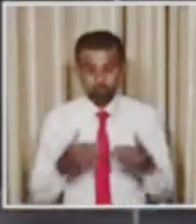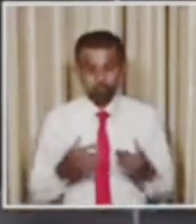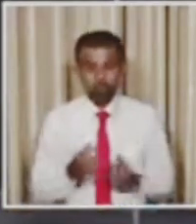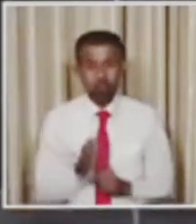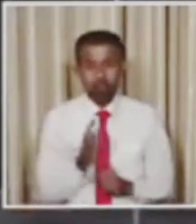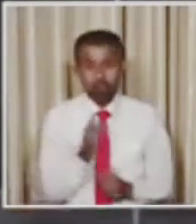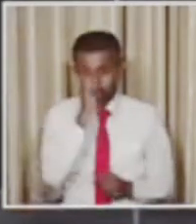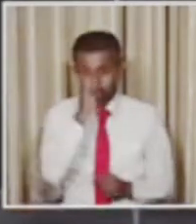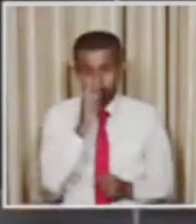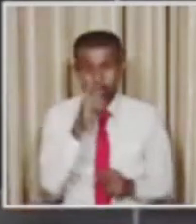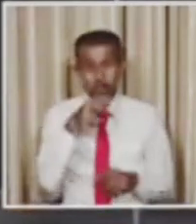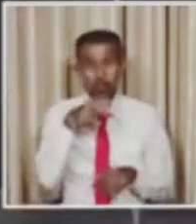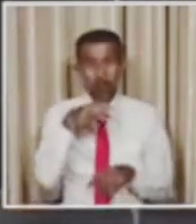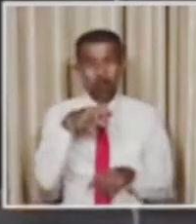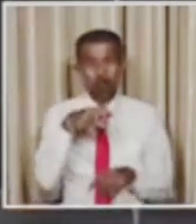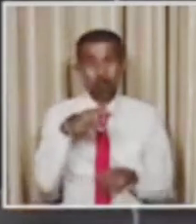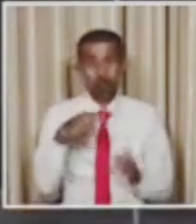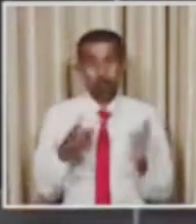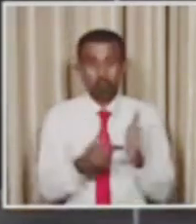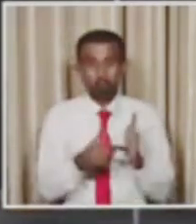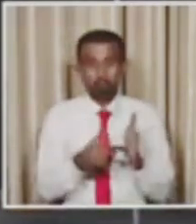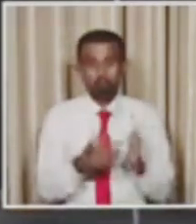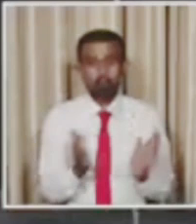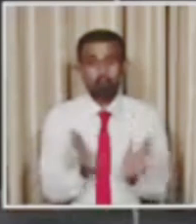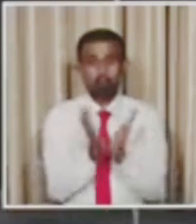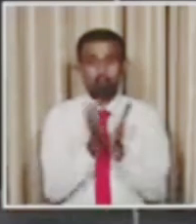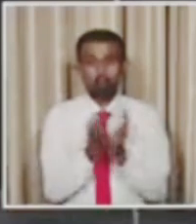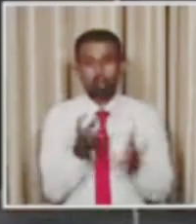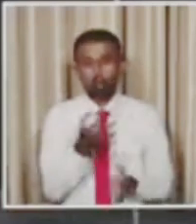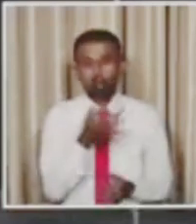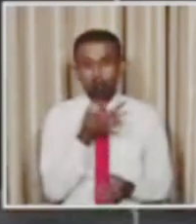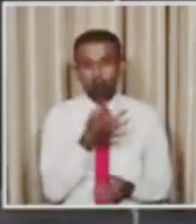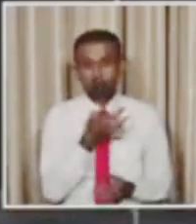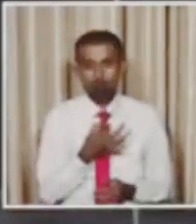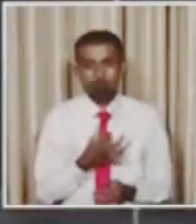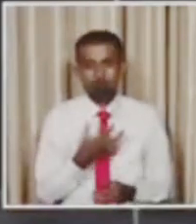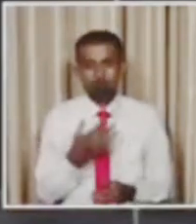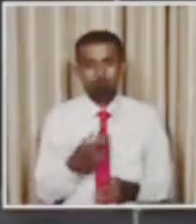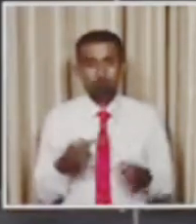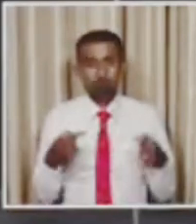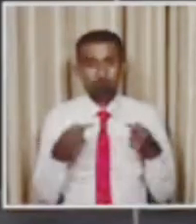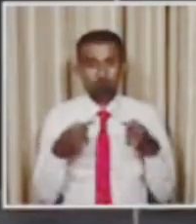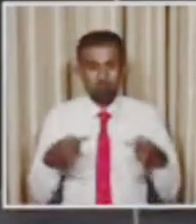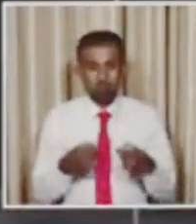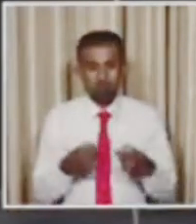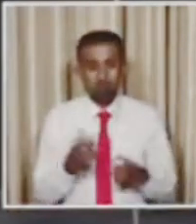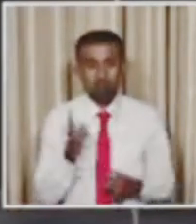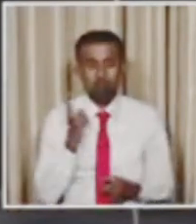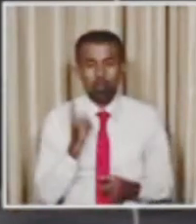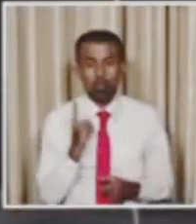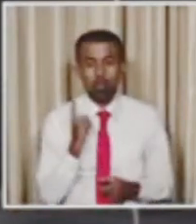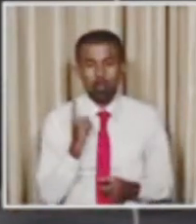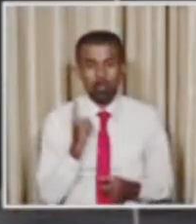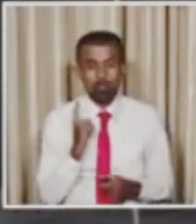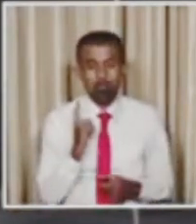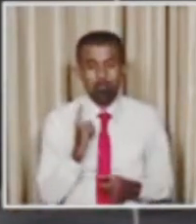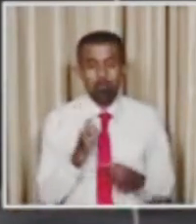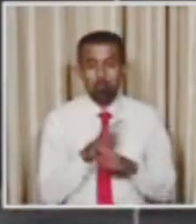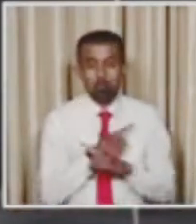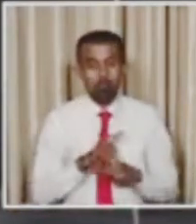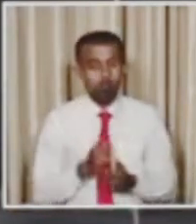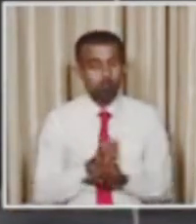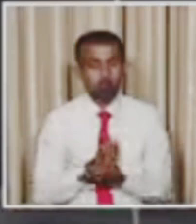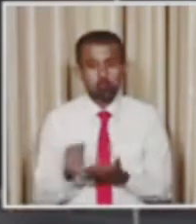කිව්වේ තොප්පිගල කියන්නේ කැලයක් කියලා. ඒ උසුළු විසුළු වලට භාජනය වෙච්ච යුද්ධයෙන් ආරක්ෂක හමුදායේ ත්‍රස්තවාදය පරාජය